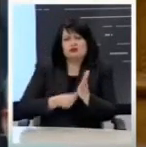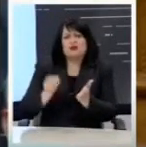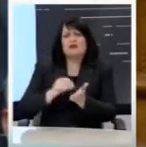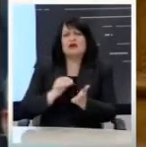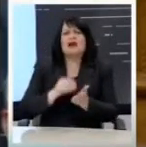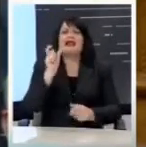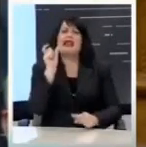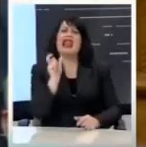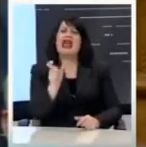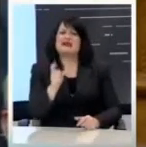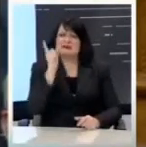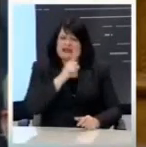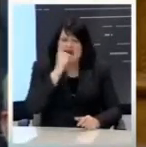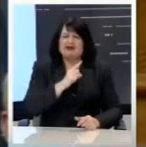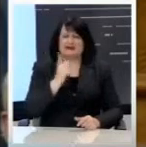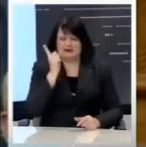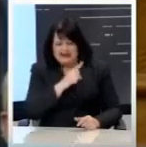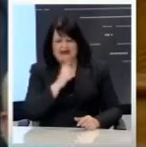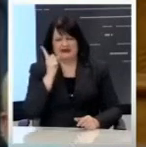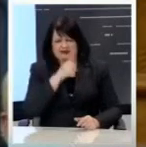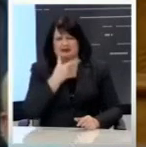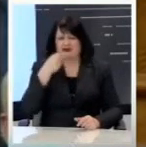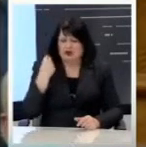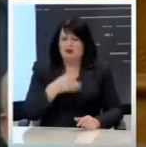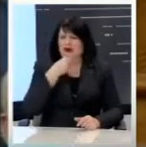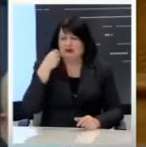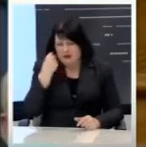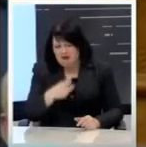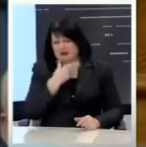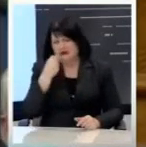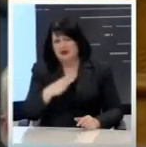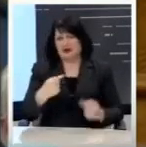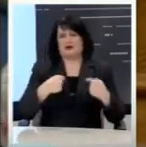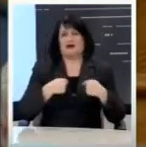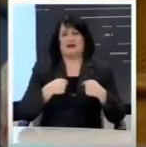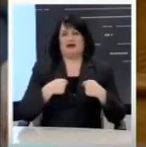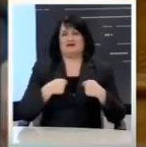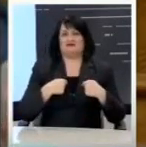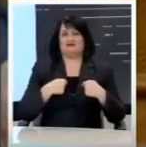λέξη ψεύτης, ψεύτικα, ψεύτης, ντροπή, ντροπή σας, ψεύτης, δεν έχει τίποτα άλλο να πει.